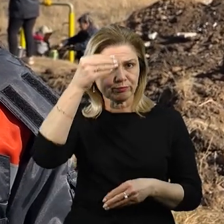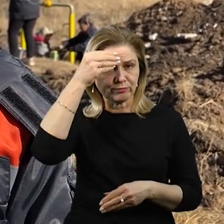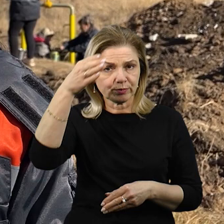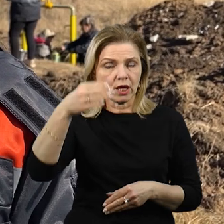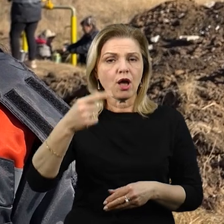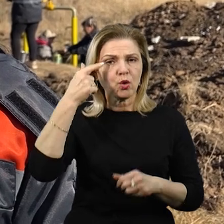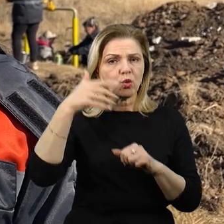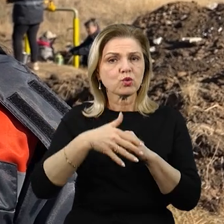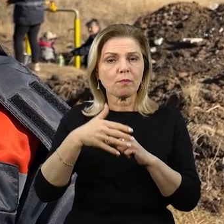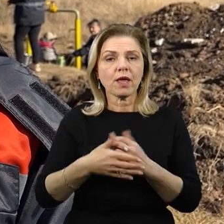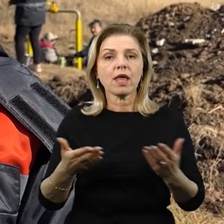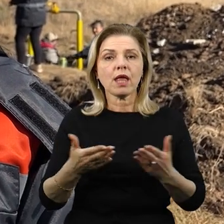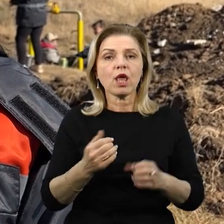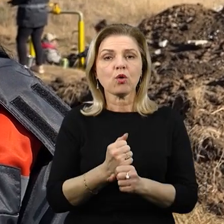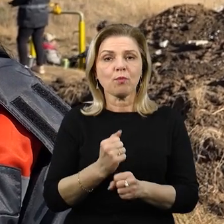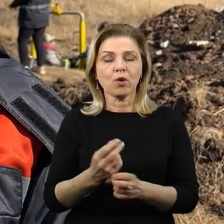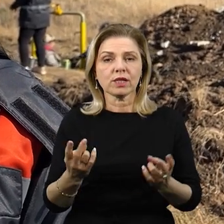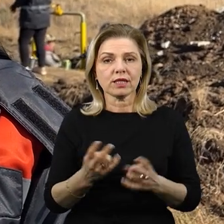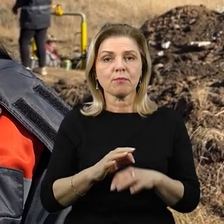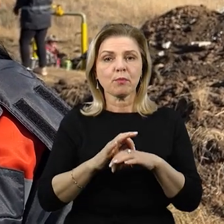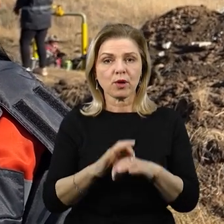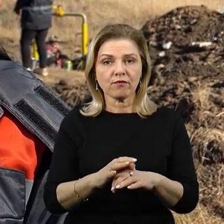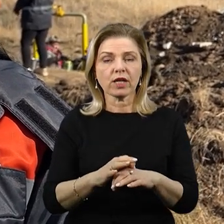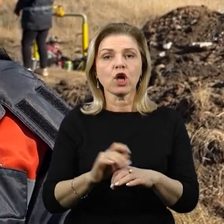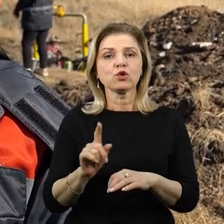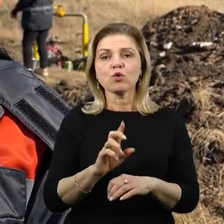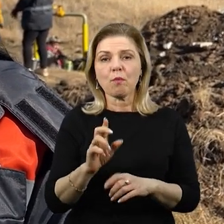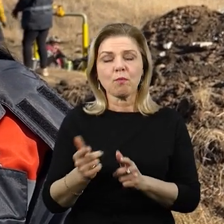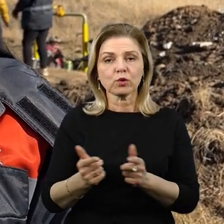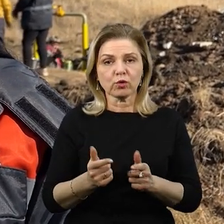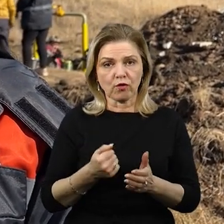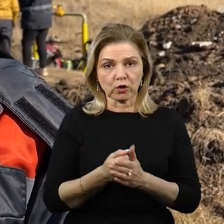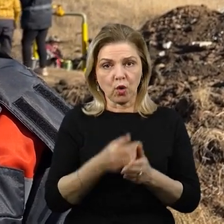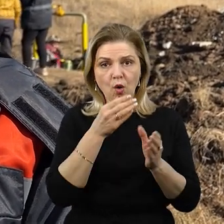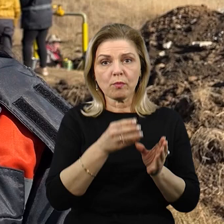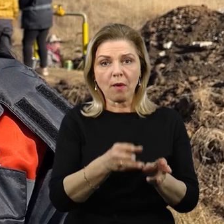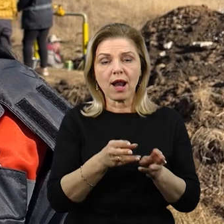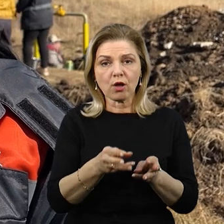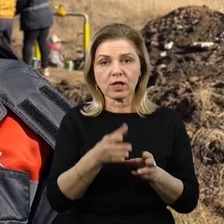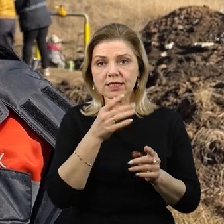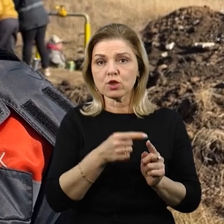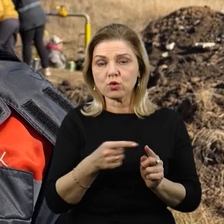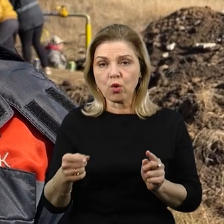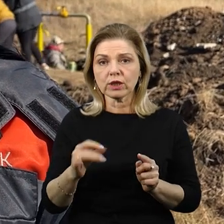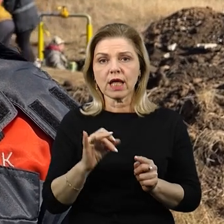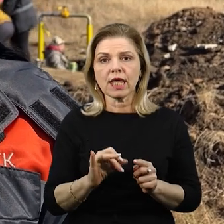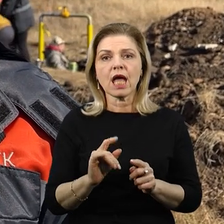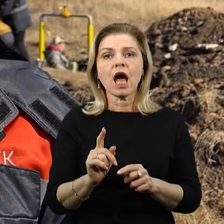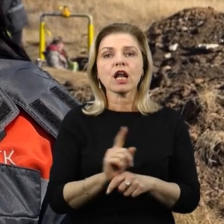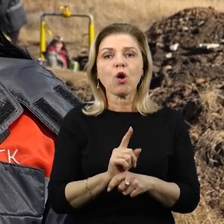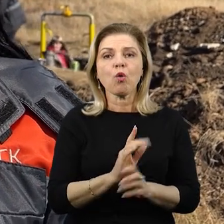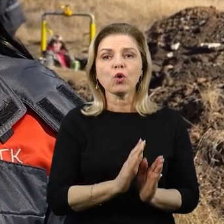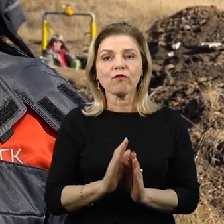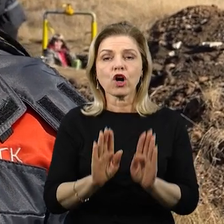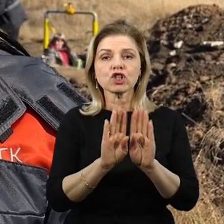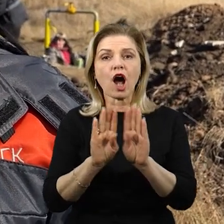необхідно виконати в умовах бойових дій для того щоб підготуватися до опалювального сезону і регулювання шаф які ми могли